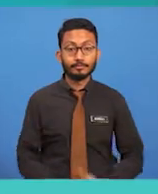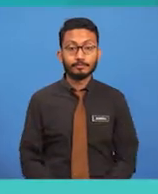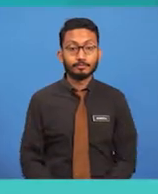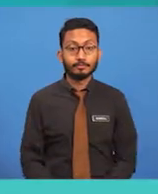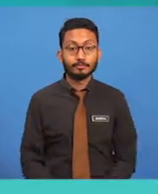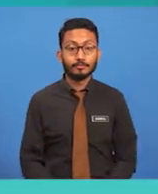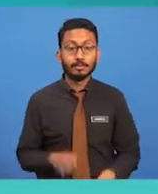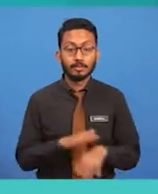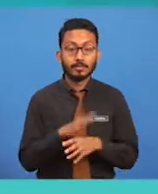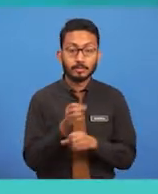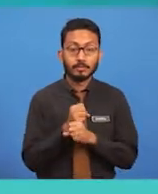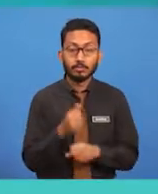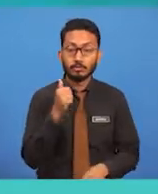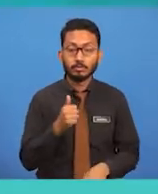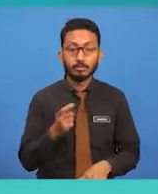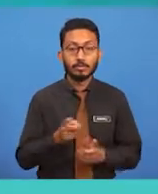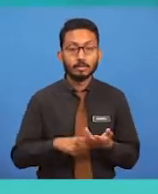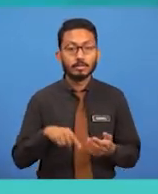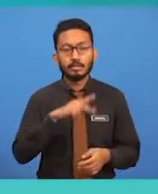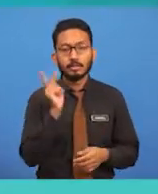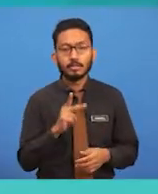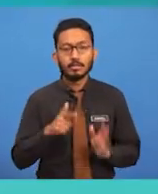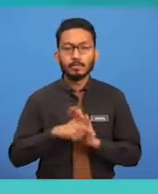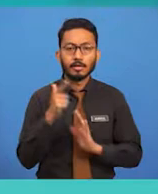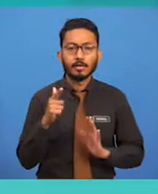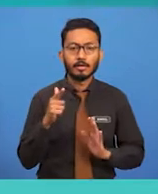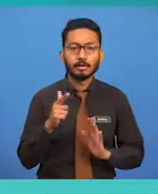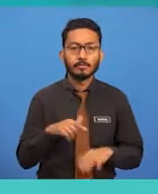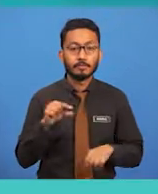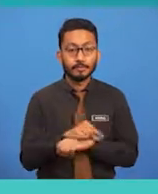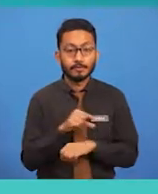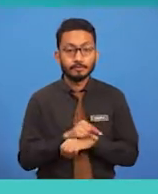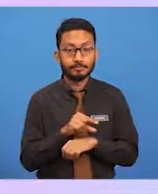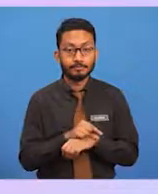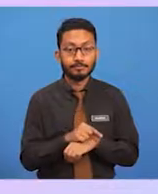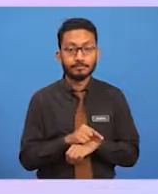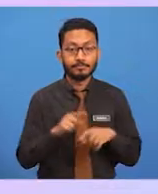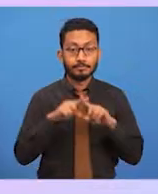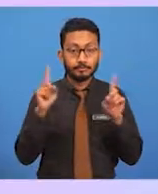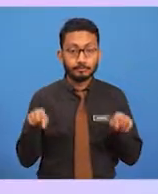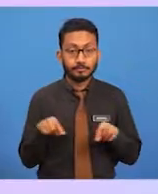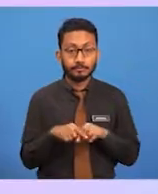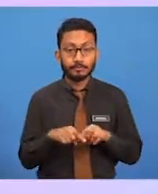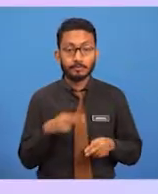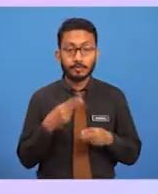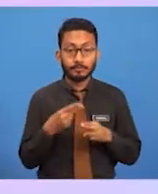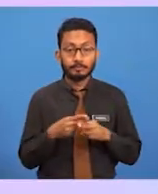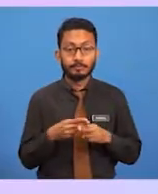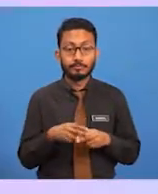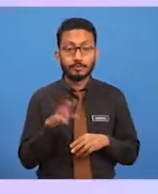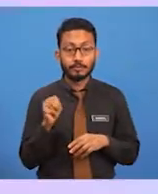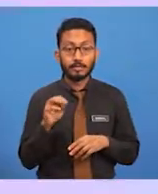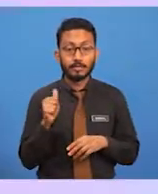Pada pendapat anda, apakah kelebihan menggunakan kad nama? Apakah pula butiran yang